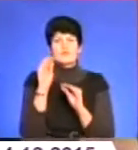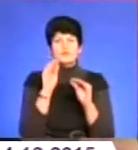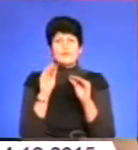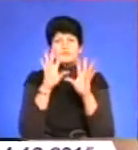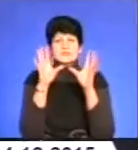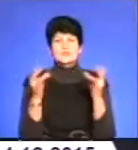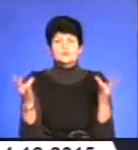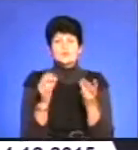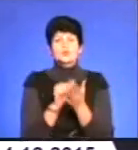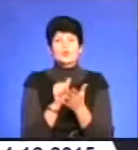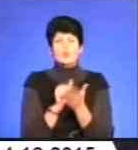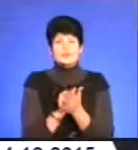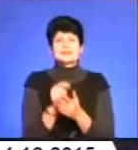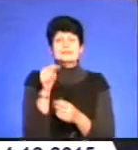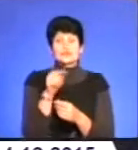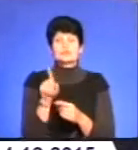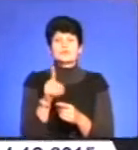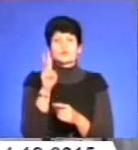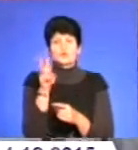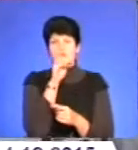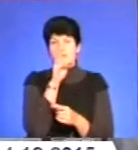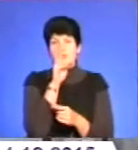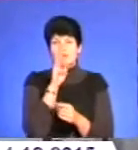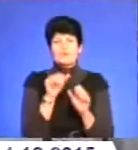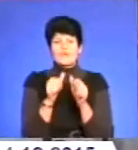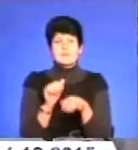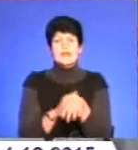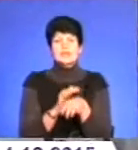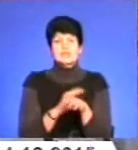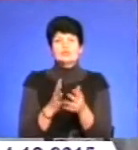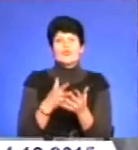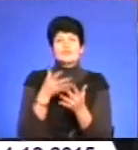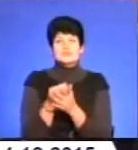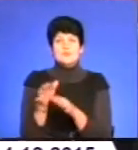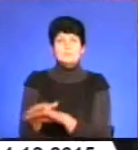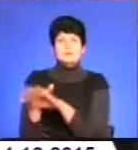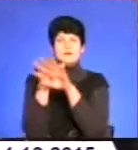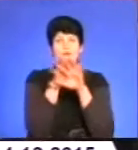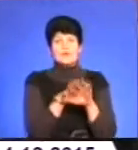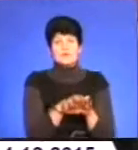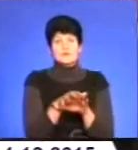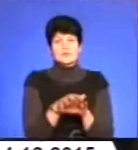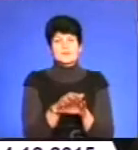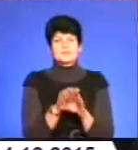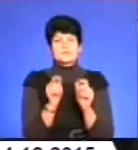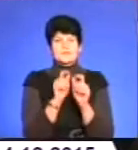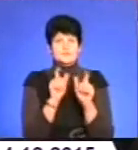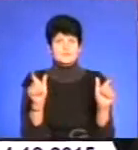необхідні документи для того, щоб його заробітну плату у формі благодійного внеску перераховували на рахунок